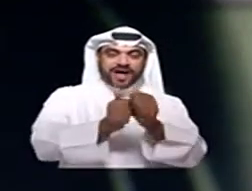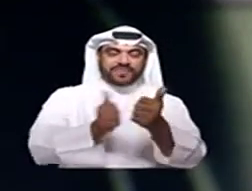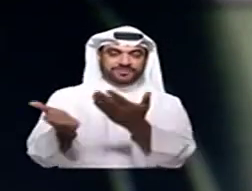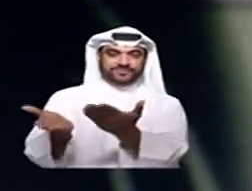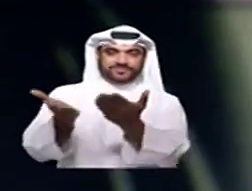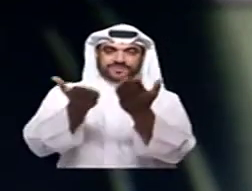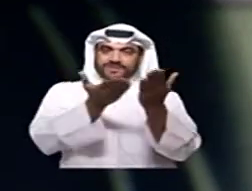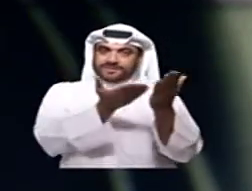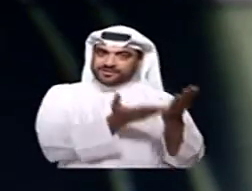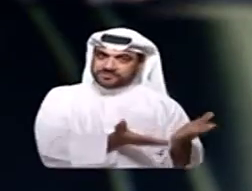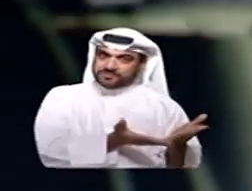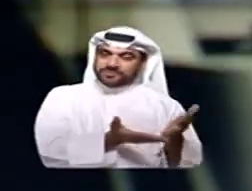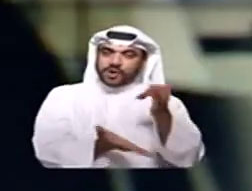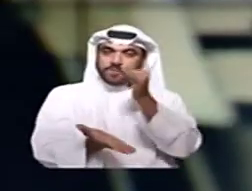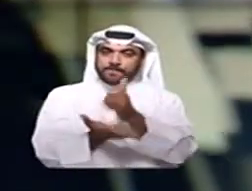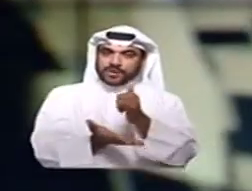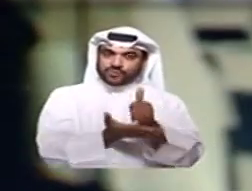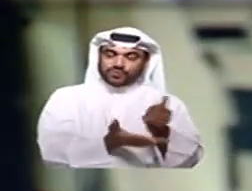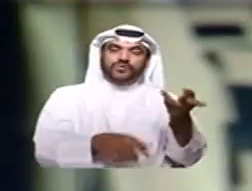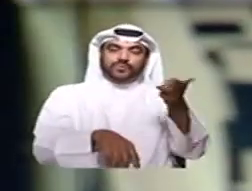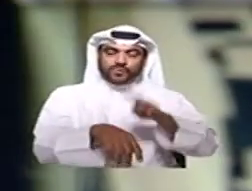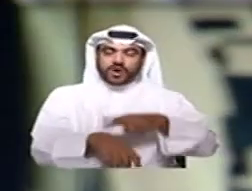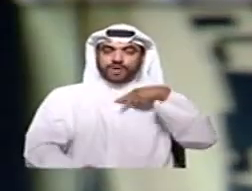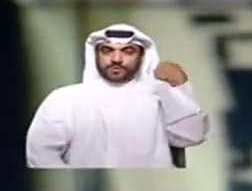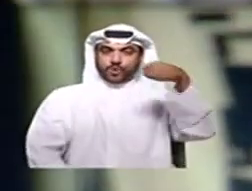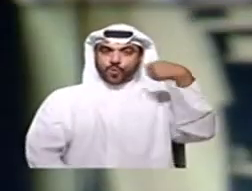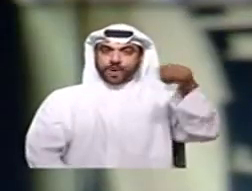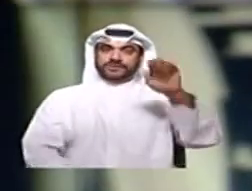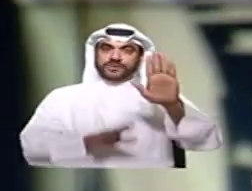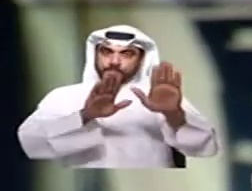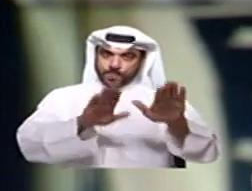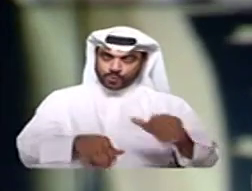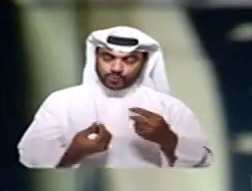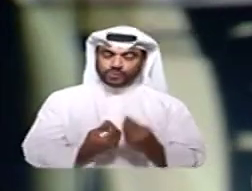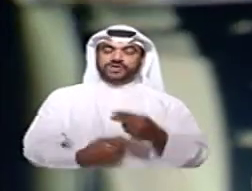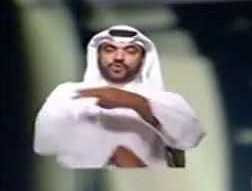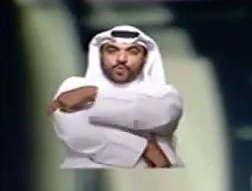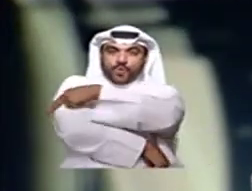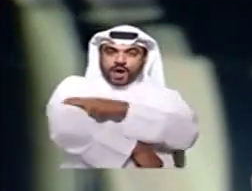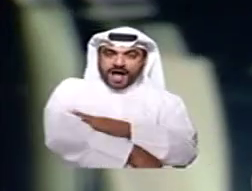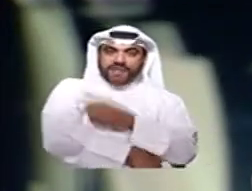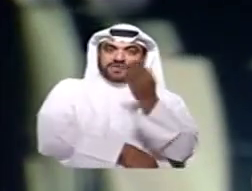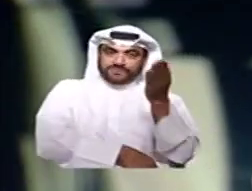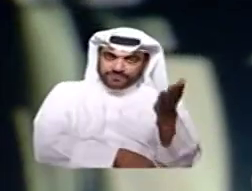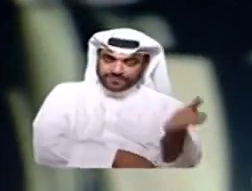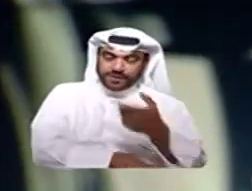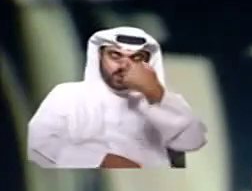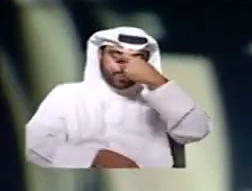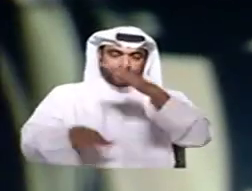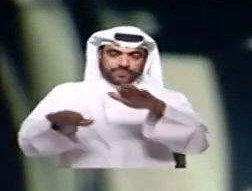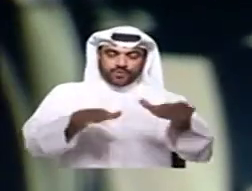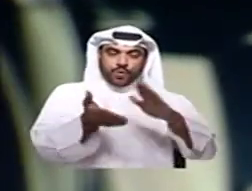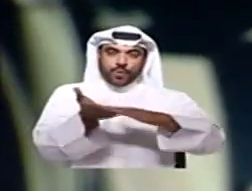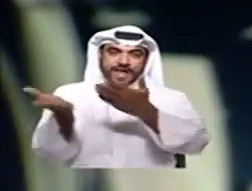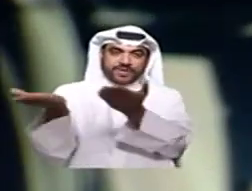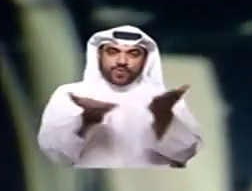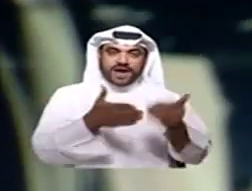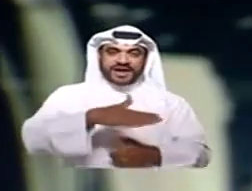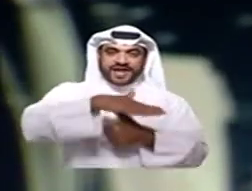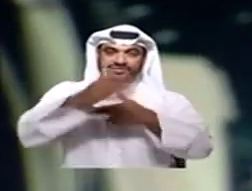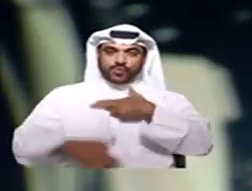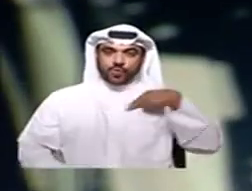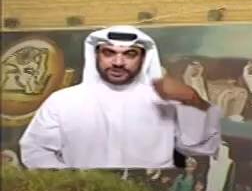عدد من أصحاب المعالي الوزراء وكبار المسؤولين في الدولة وديوان رئيس مجلس الوزراء.